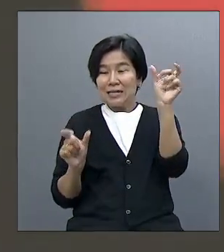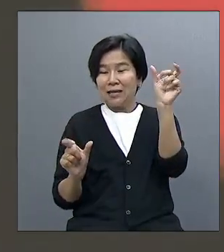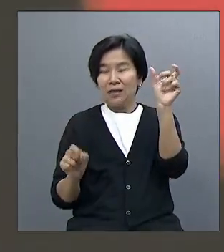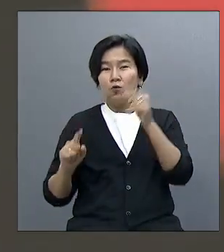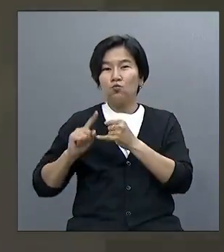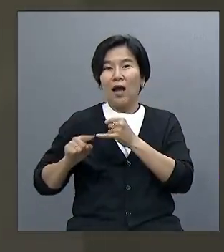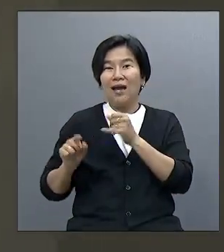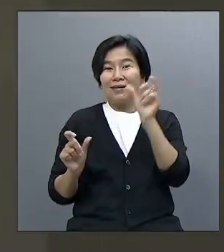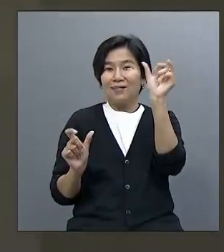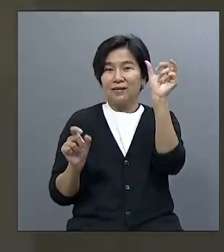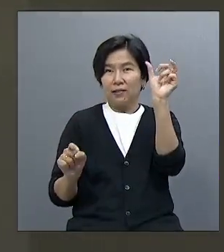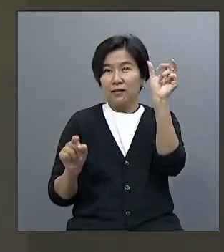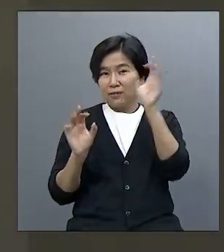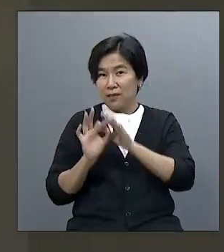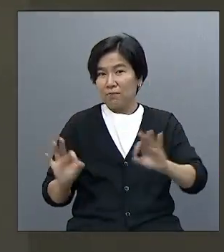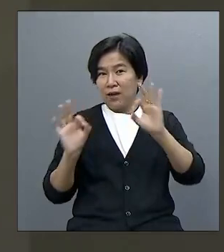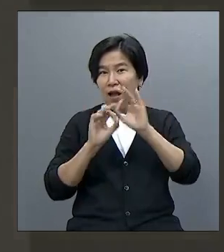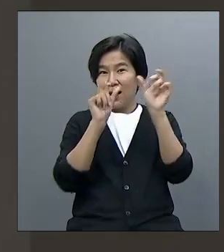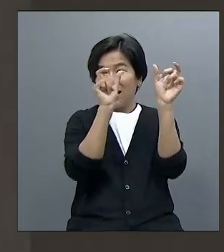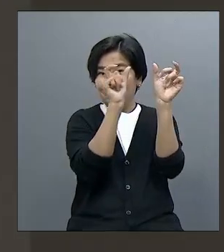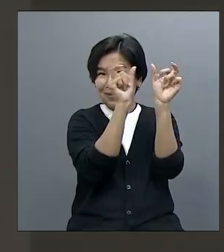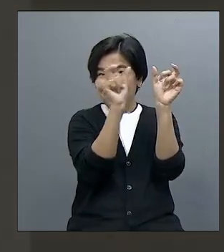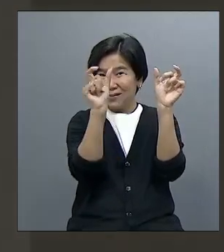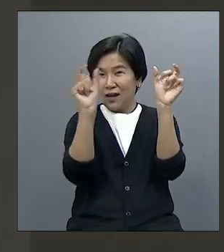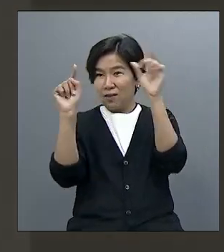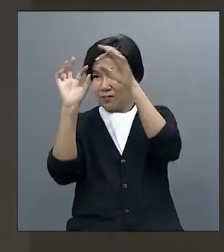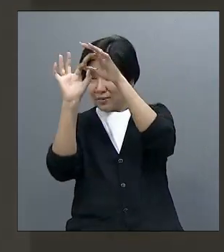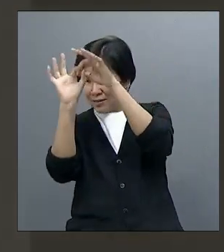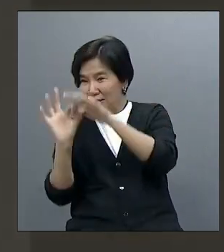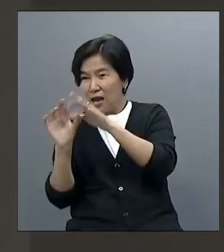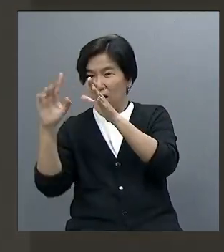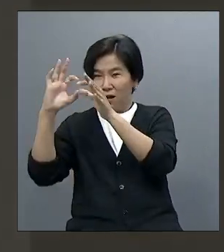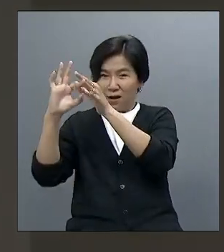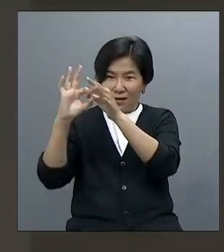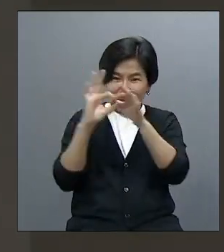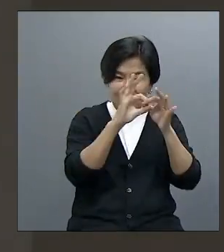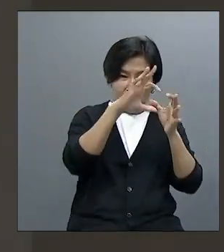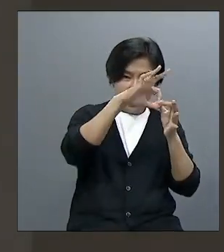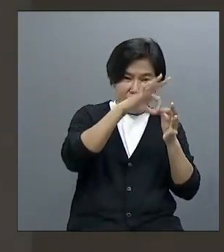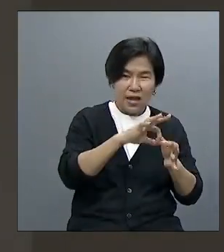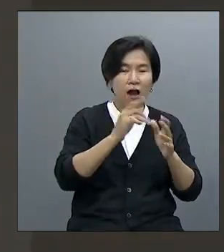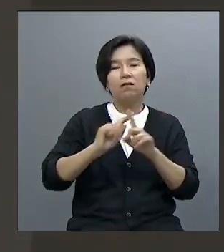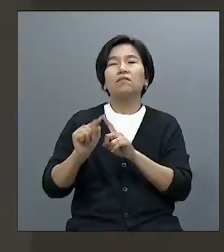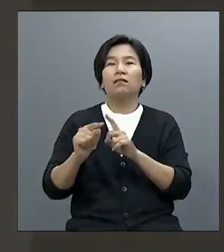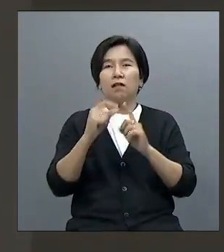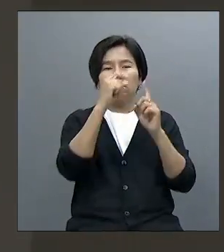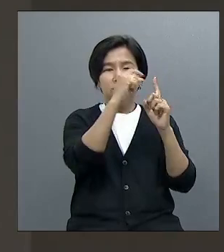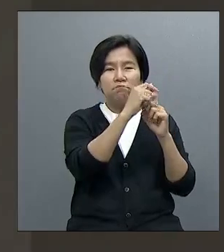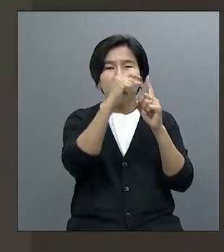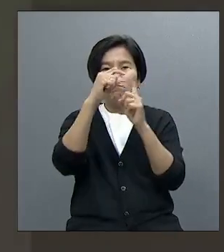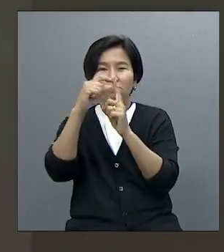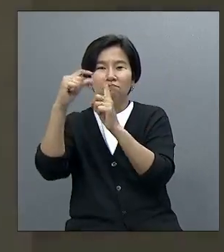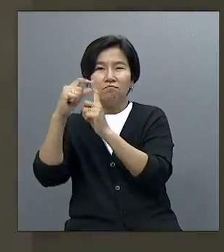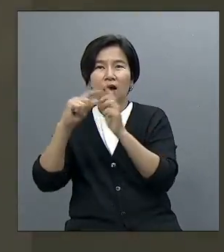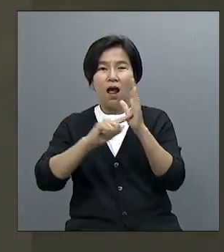ะ แล้วมันต้องคล้องจองไหมคือปกติแล้วเกิดสมมติว่าเราจะรู้สึกว่าฟังให้มันรื่นหูไพเราะเนี่ยมันควรจะคล้องจองกันตั้ง